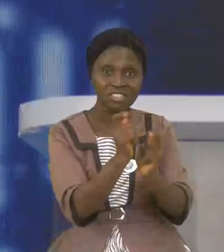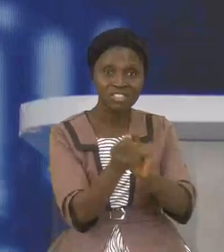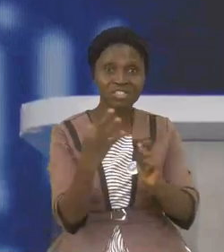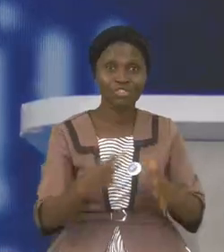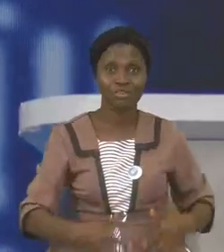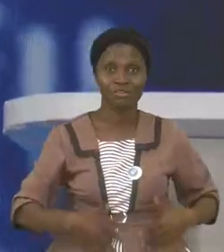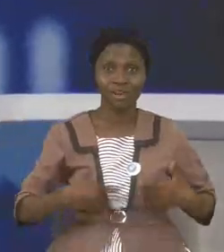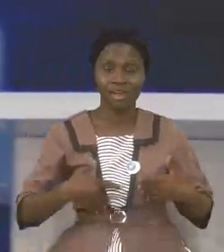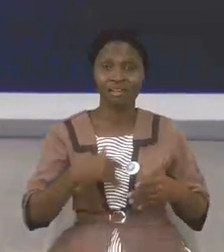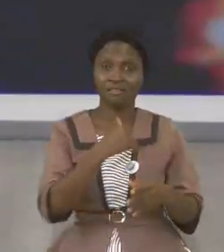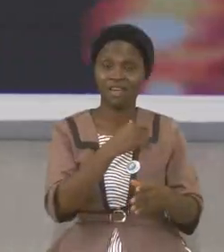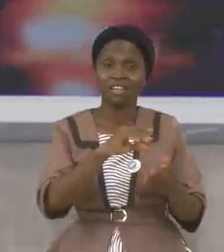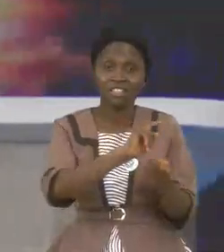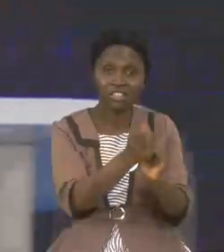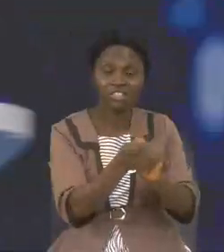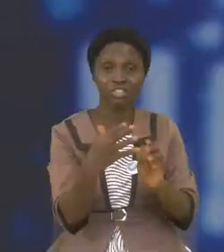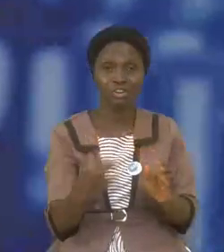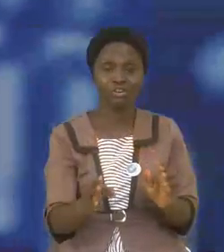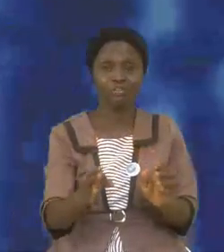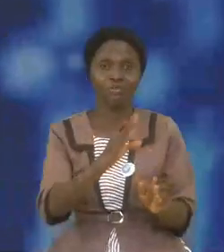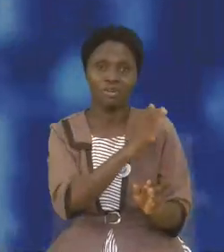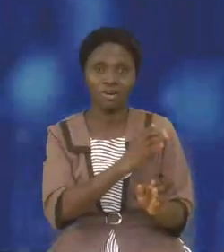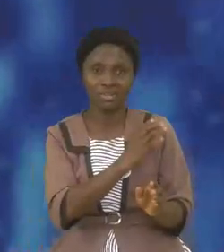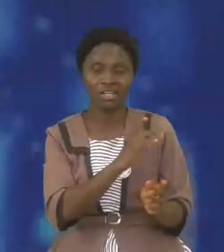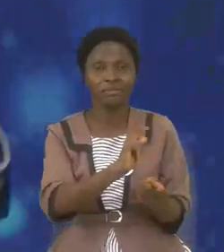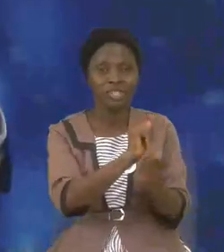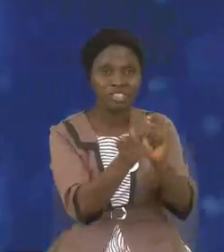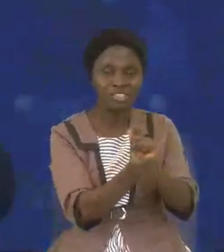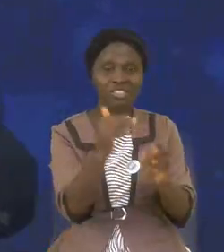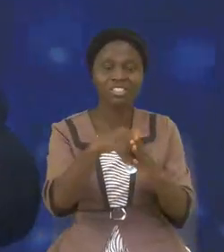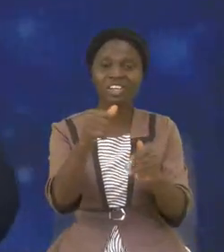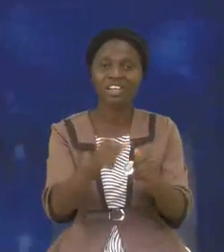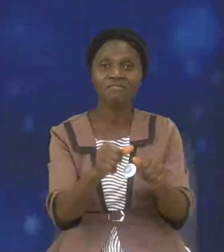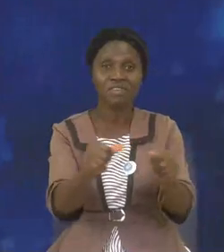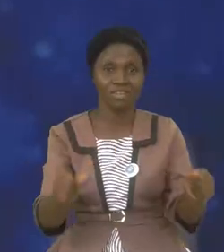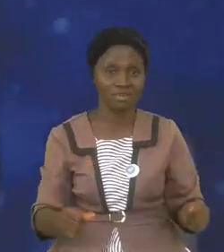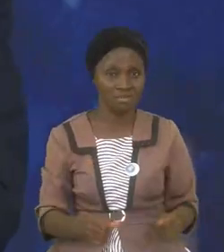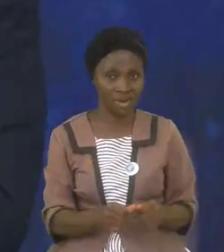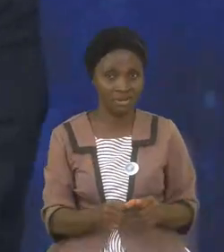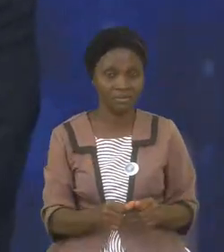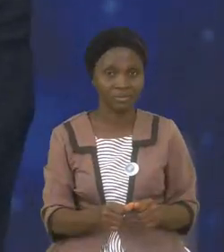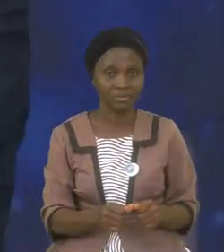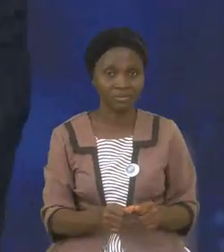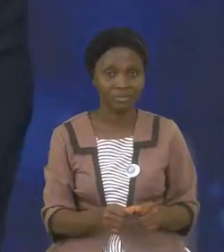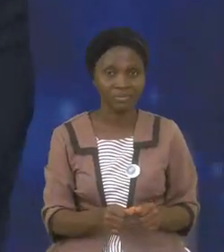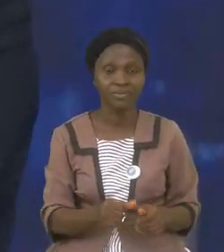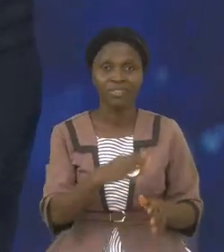vie, un changement de disposition, un changement dans tous les domaines. Le